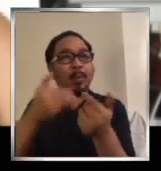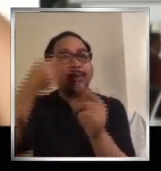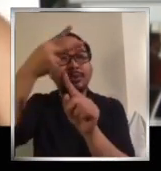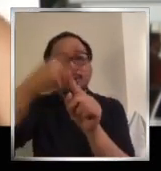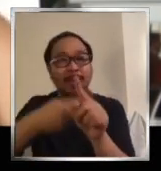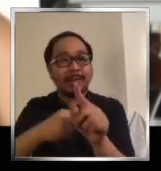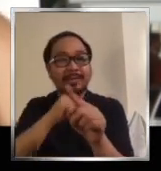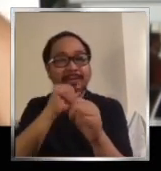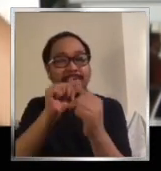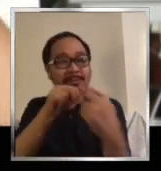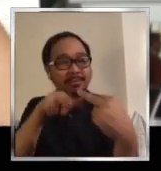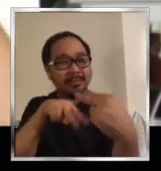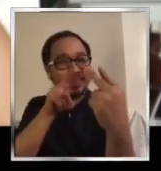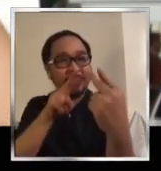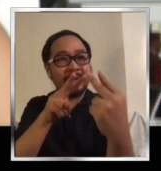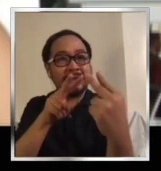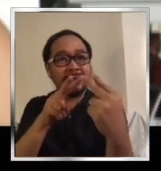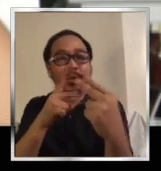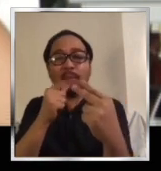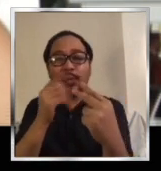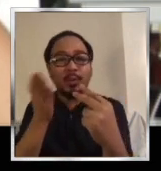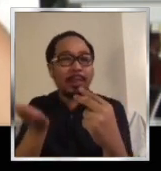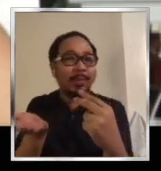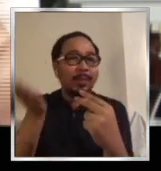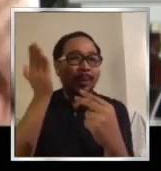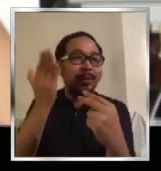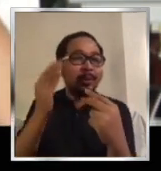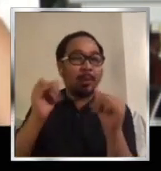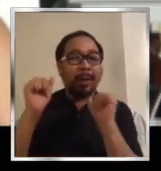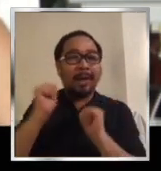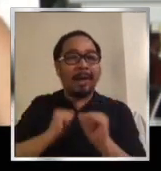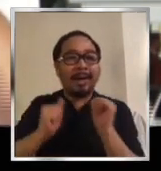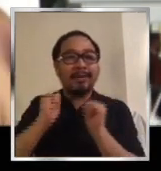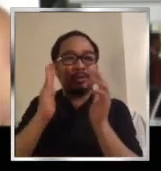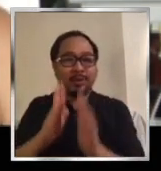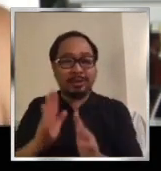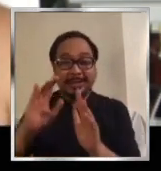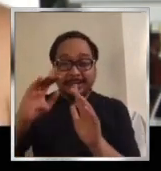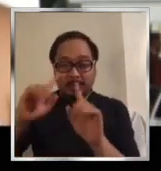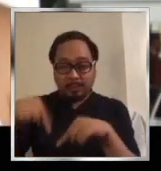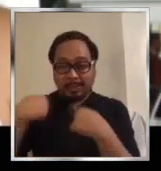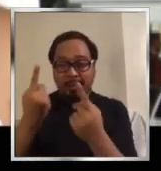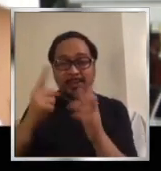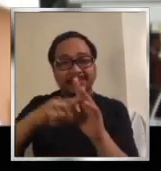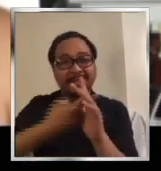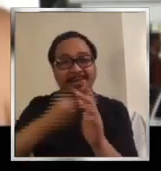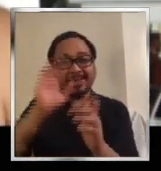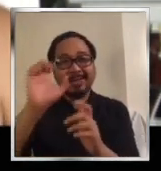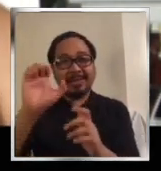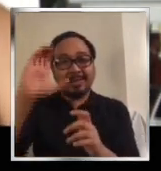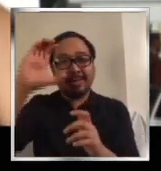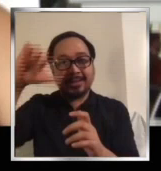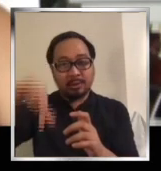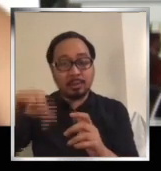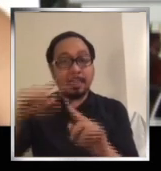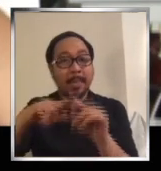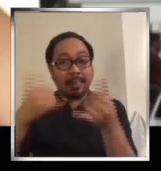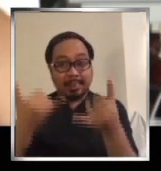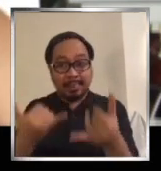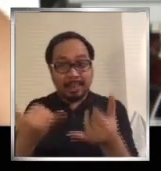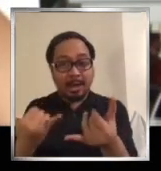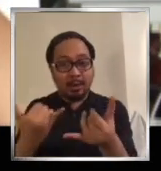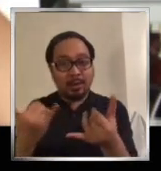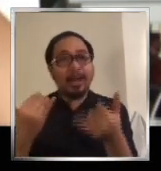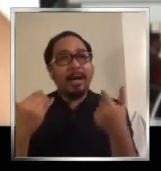ang Prima Donnas stars mula ng magka-ECQ. Pero this weekend, may special treat sila sa kanilang fans